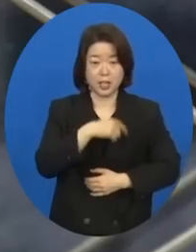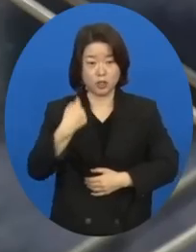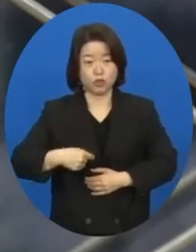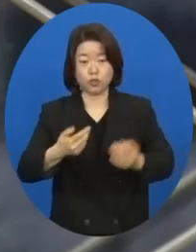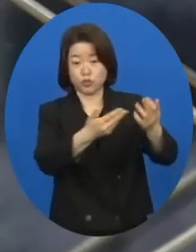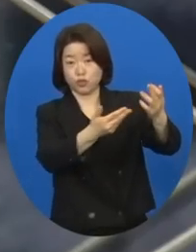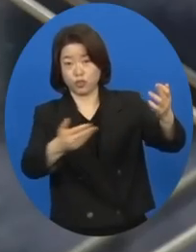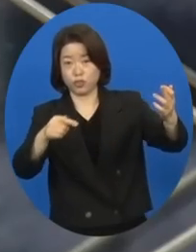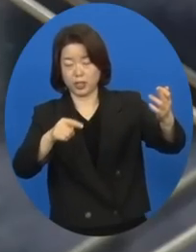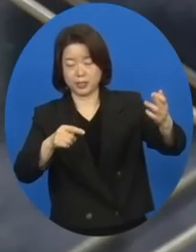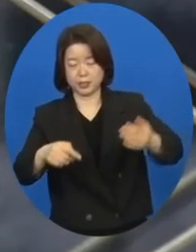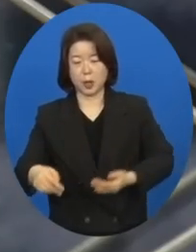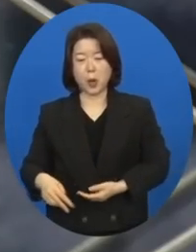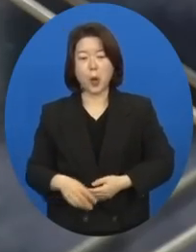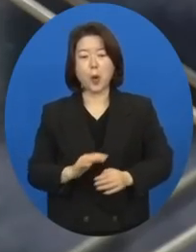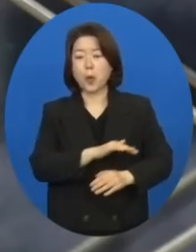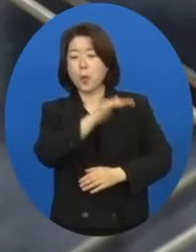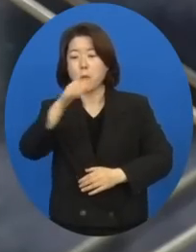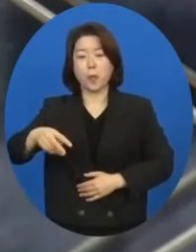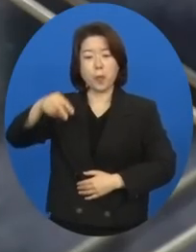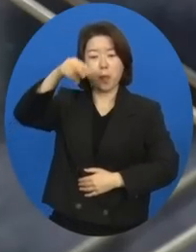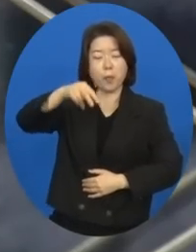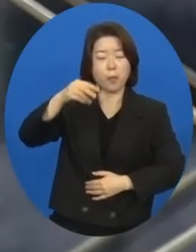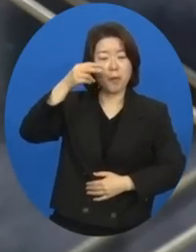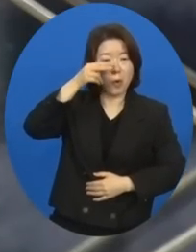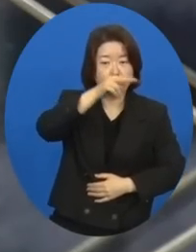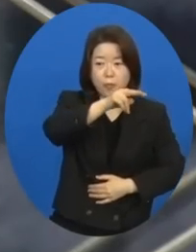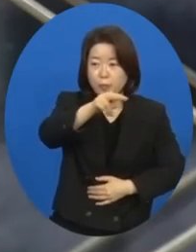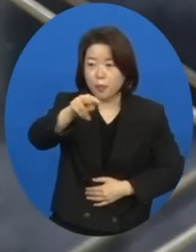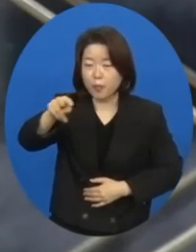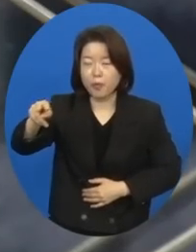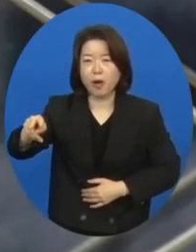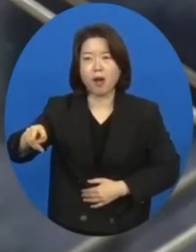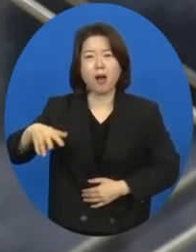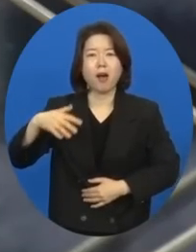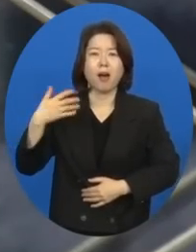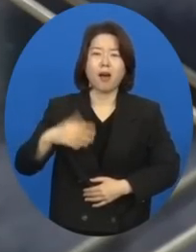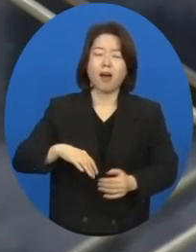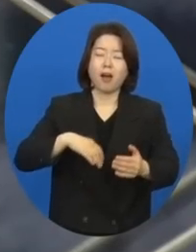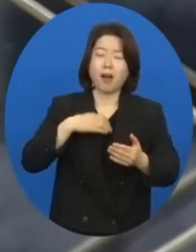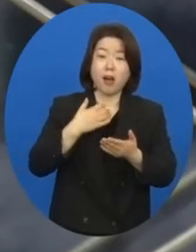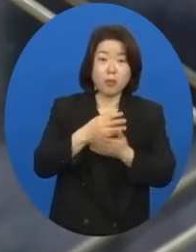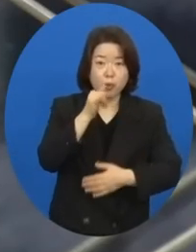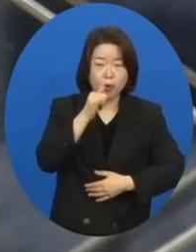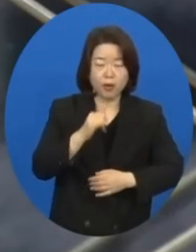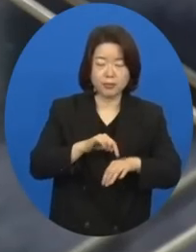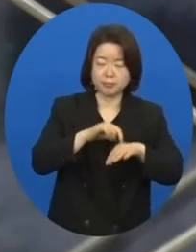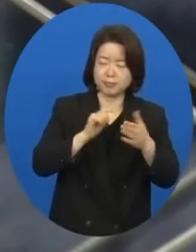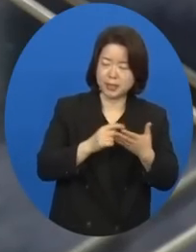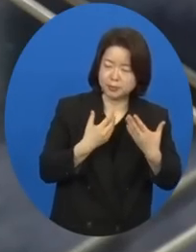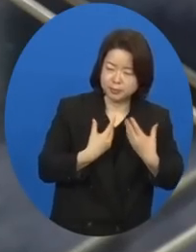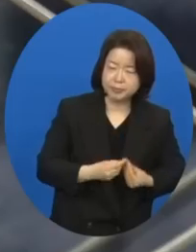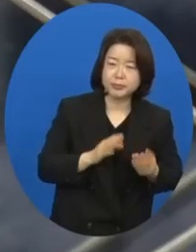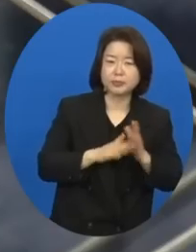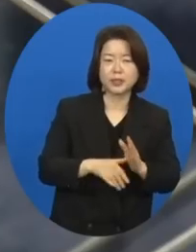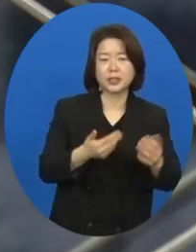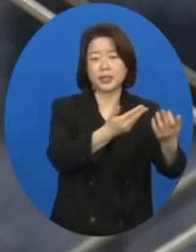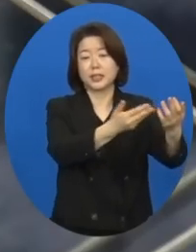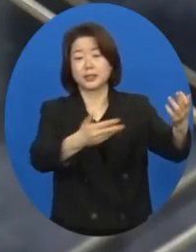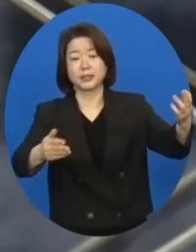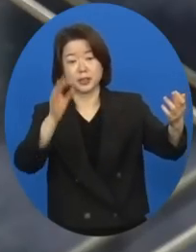있어요. 너무나도 아름답고 멋있더라고요. 그런데 그렇게 마음이 너무나 낙심이 되고 지쳐 있는데 그 강을